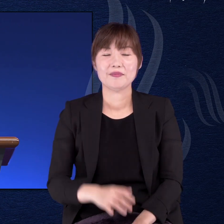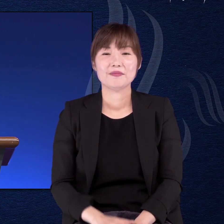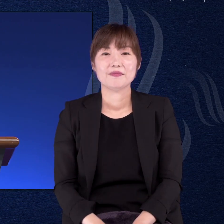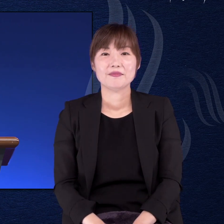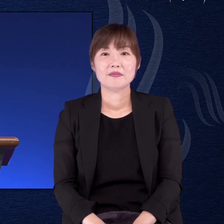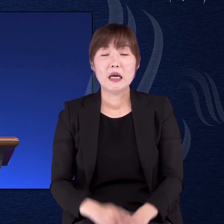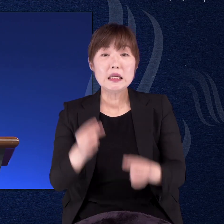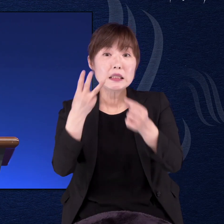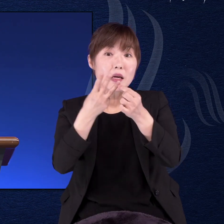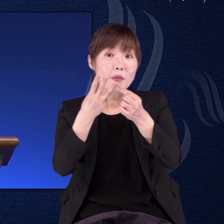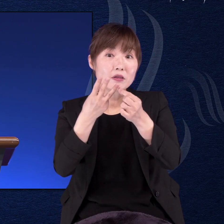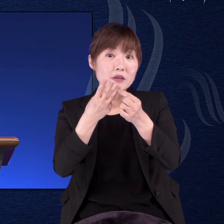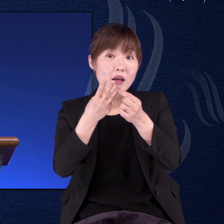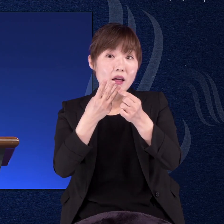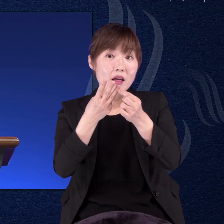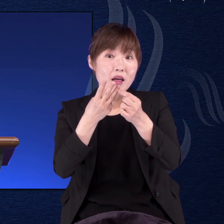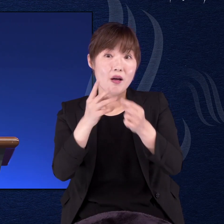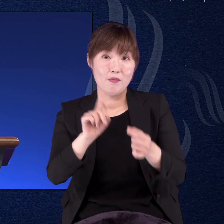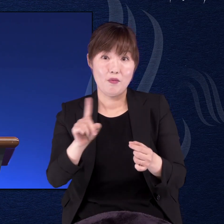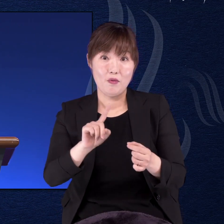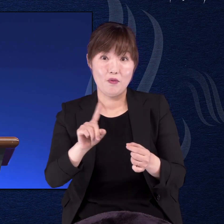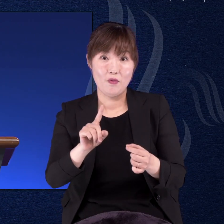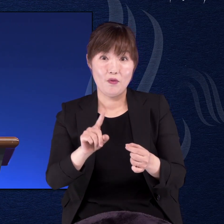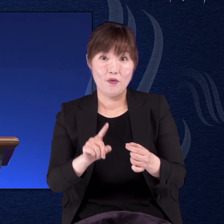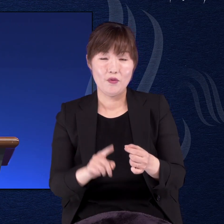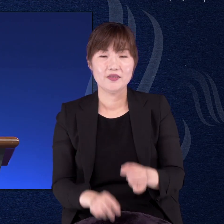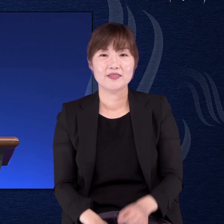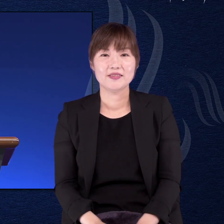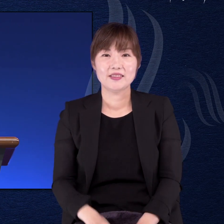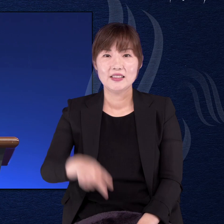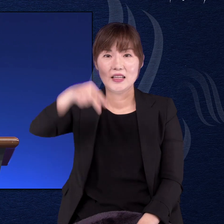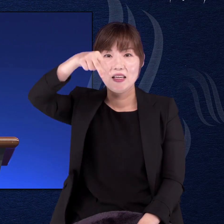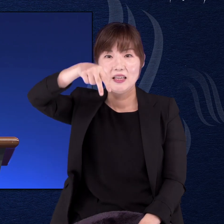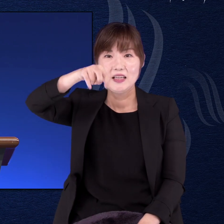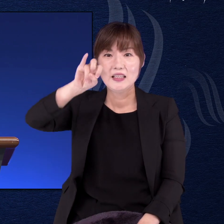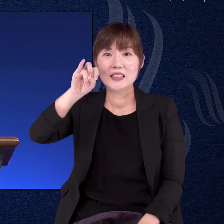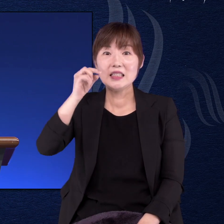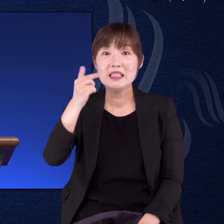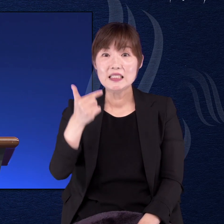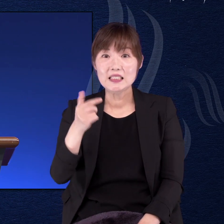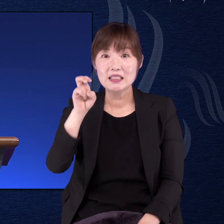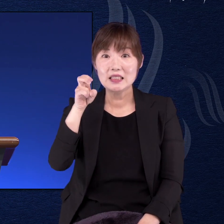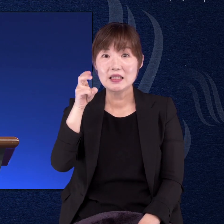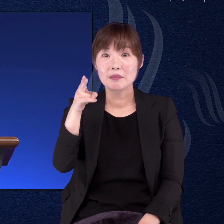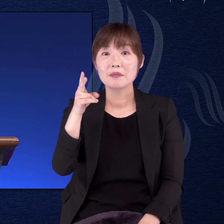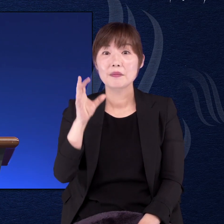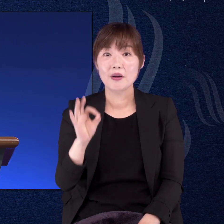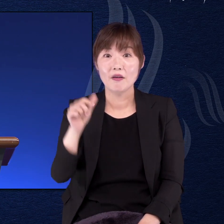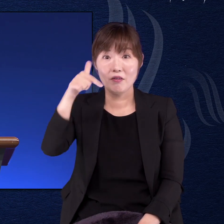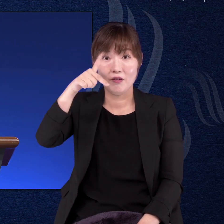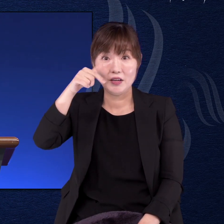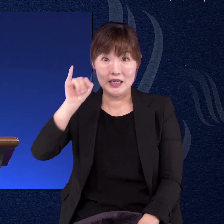신명기를 읽다 보니까 너무나 여러 번 말씀하시더라고요.